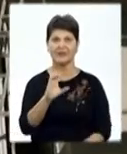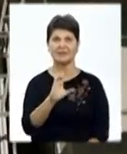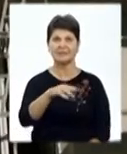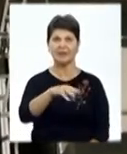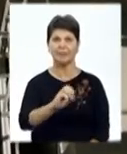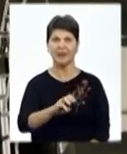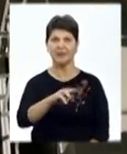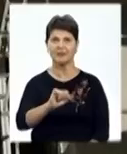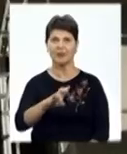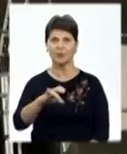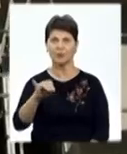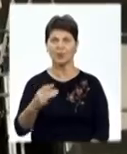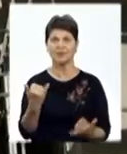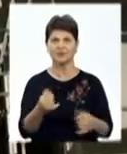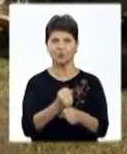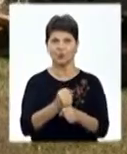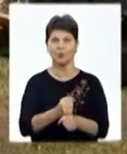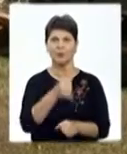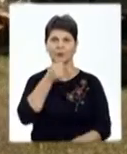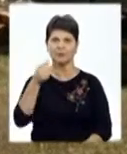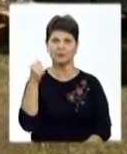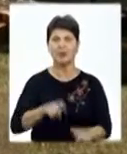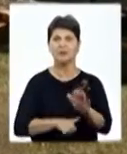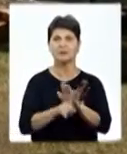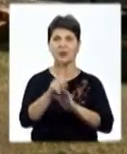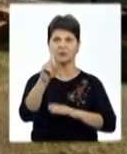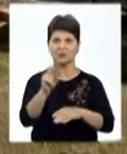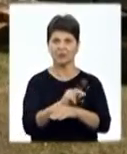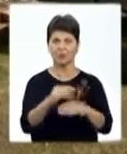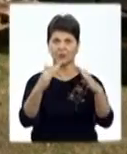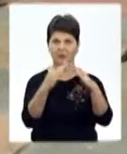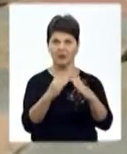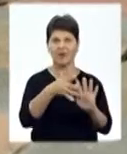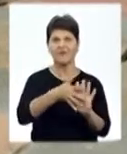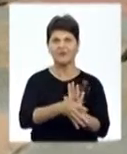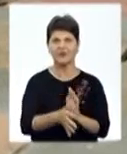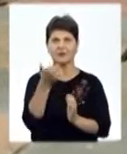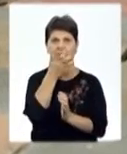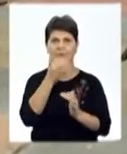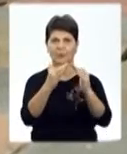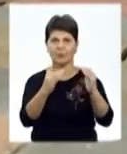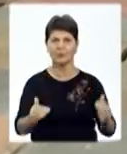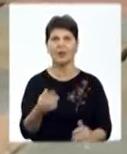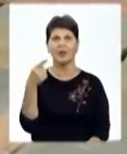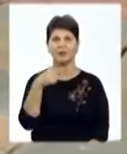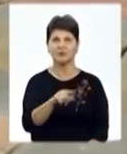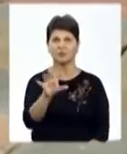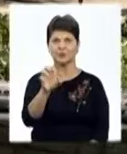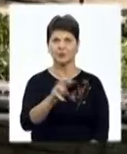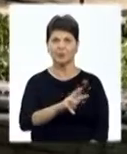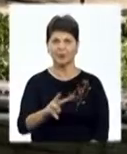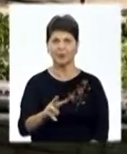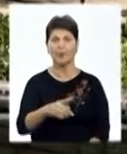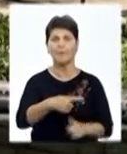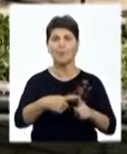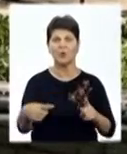Сметанюк. Ремонтні роботи у садочку почали торік із даху. На його утеплення витратили 1,5 мільйона гривень. Половину грошей виділили